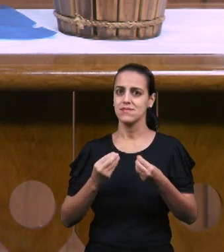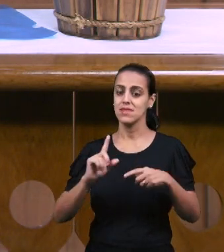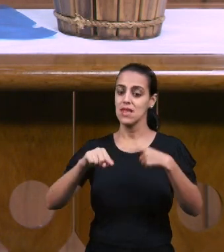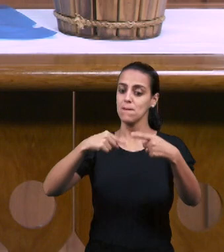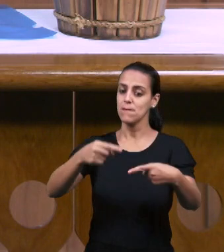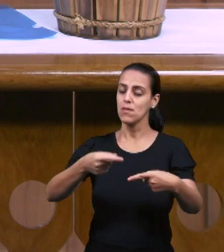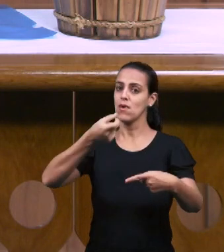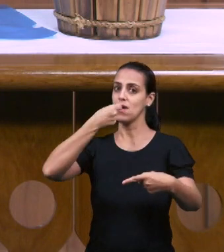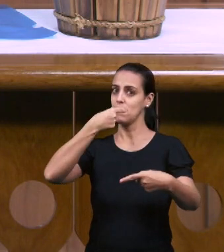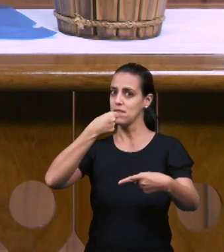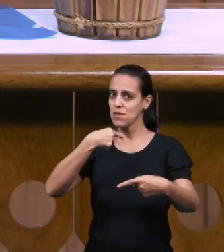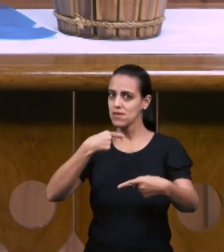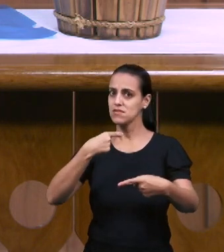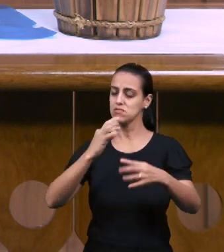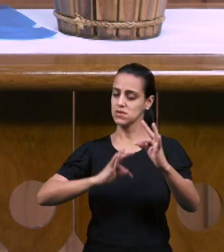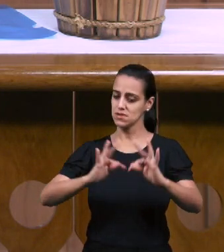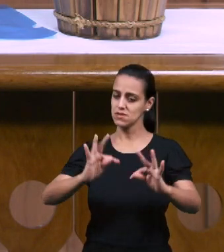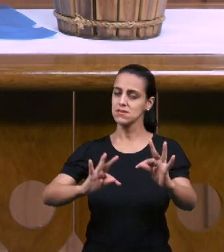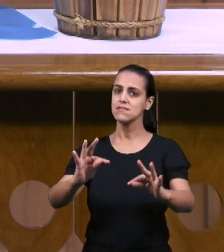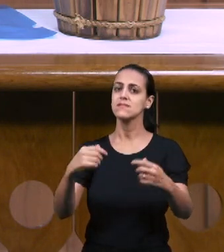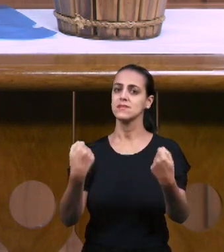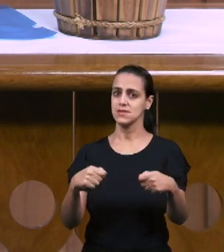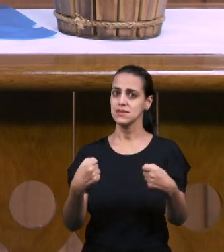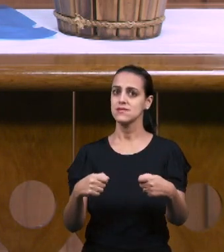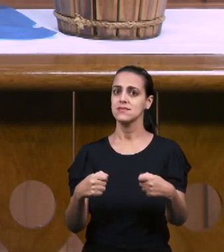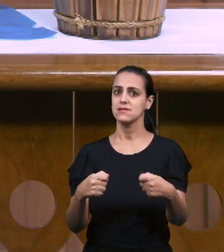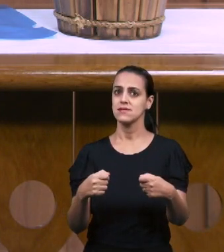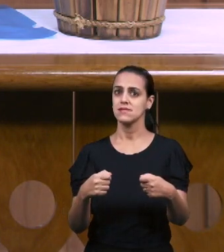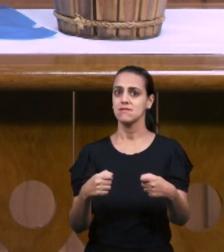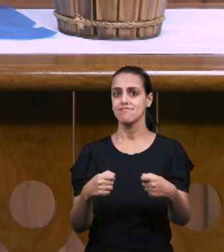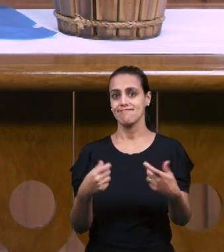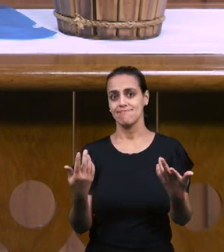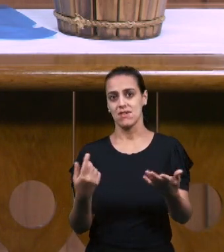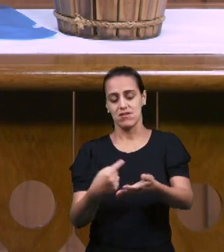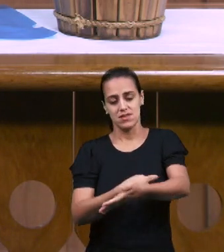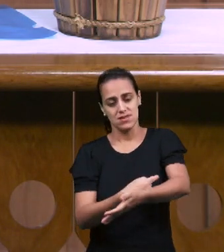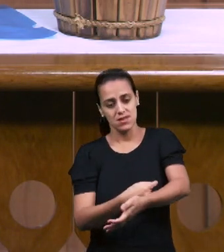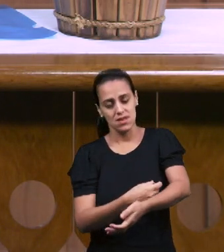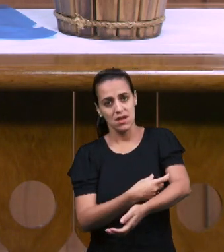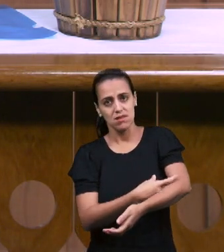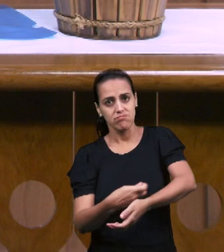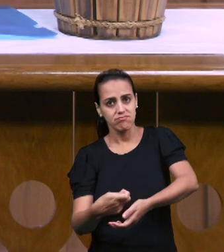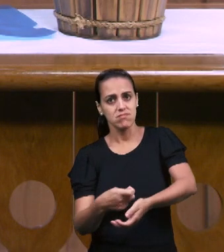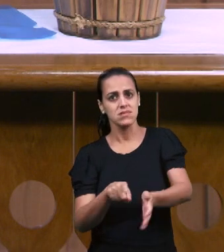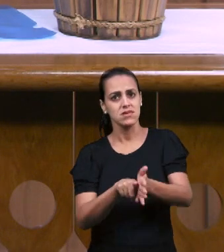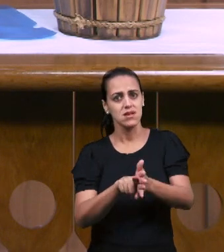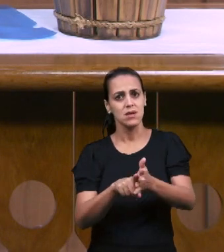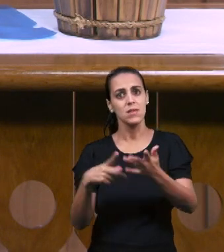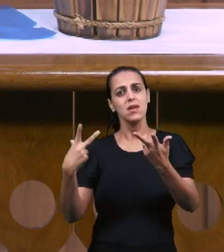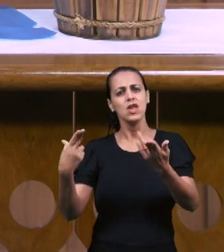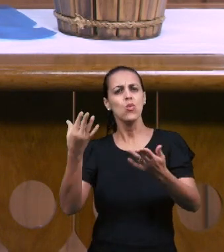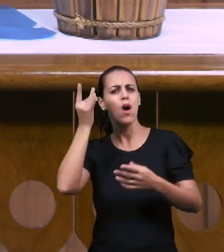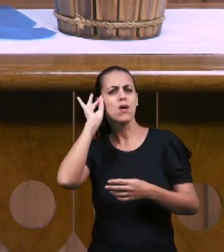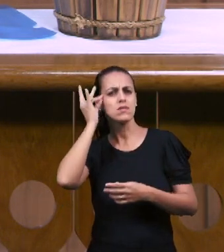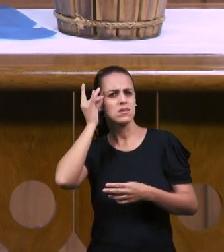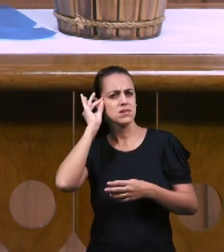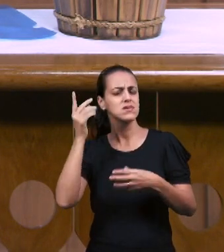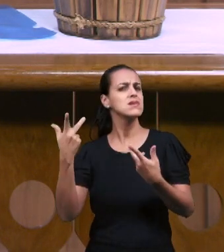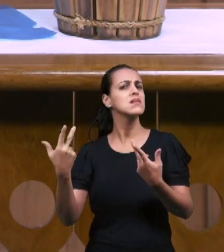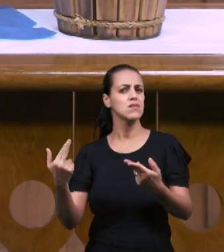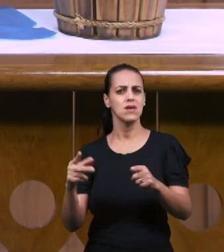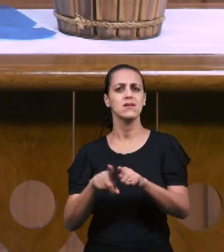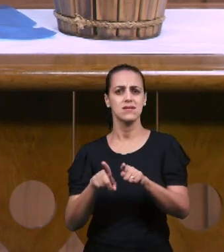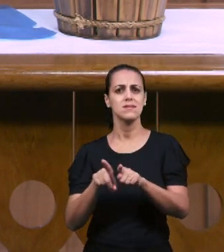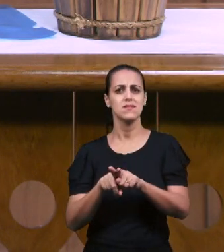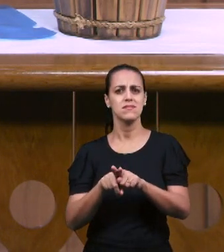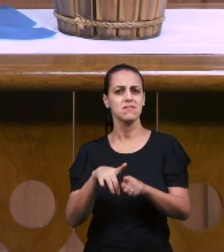fait selon ce qui a été diagnostiqué. Donc, les examens sont faits. Dans la vie spirituelle, c'est la même chose. Comment va le